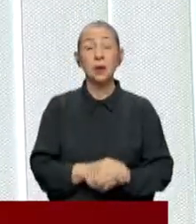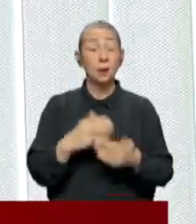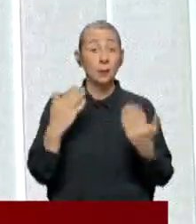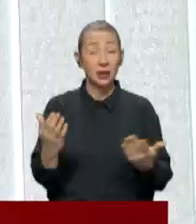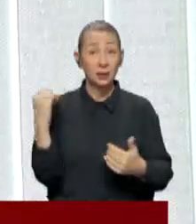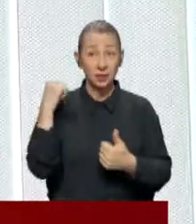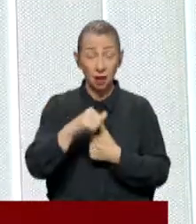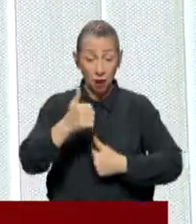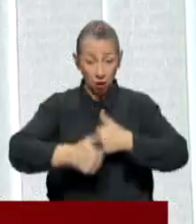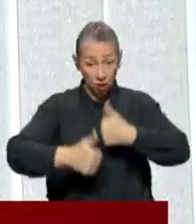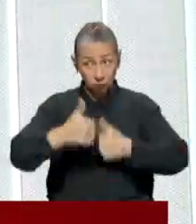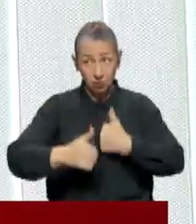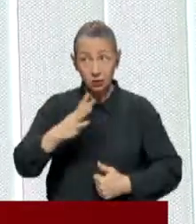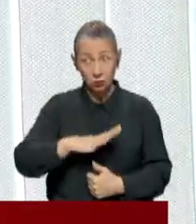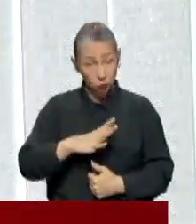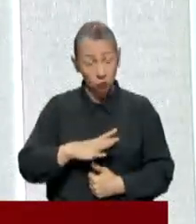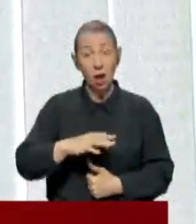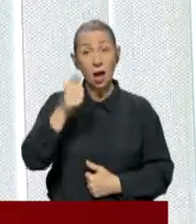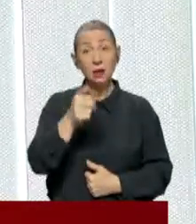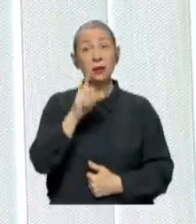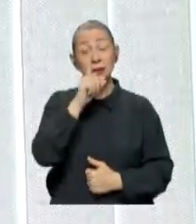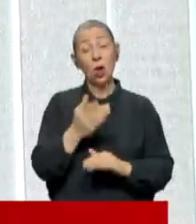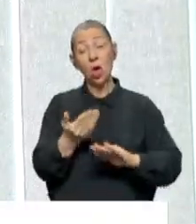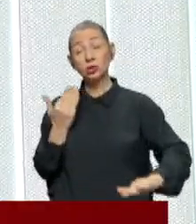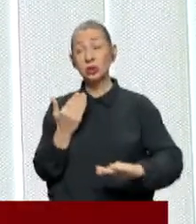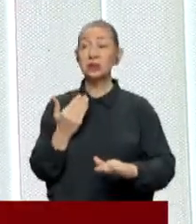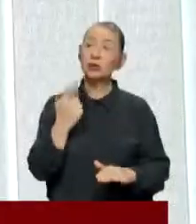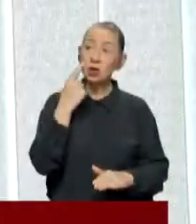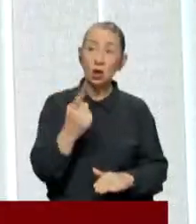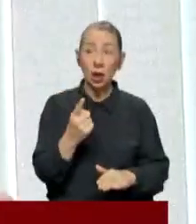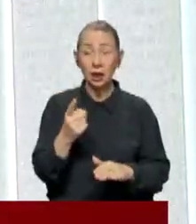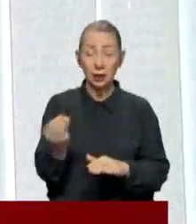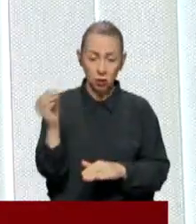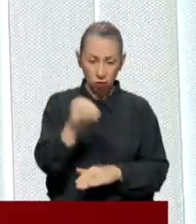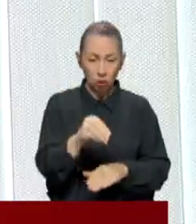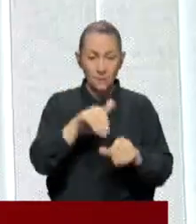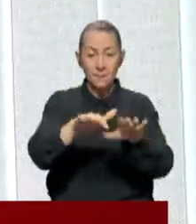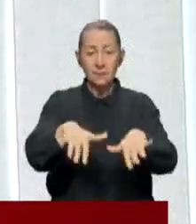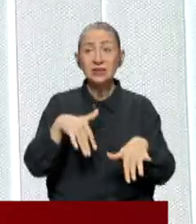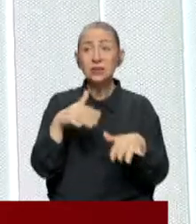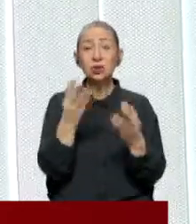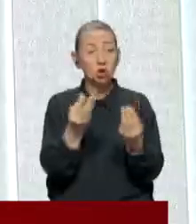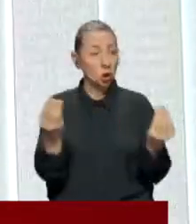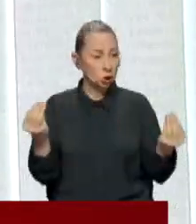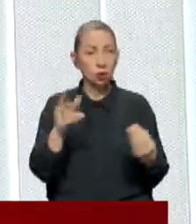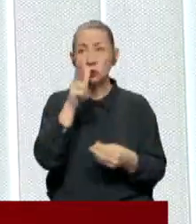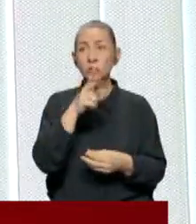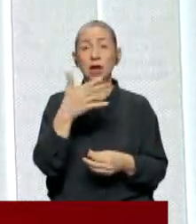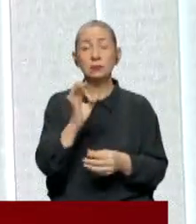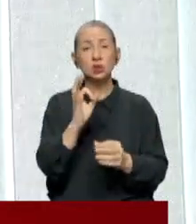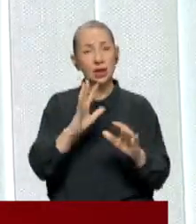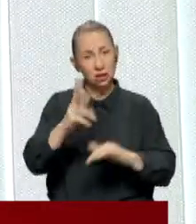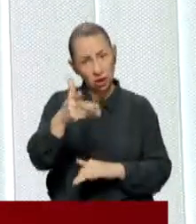Madem tekrar yarışmak istiyorsun, 6 Nisan öncesine dayalı olarak getir mecliste nitelikli çoğunlukla yani